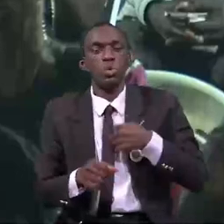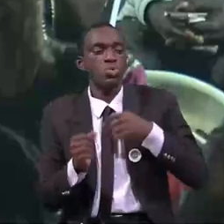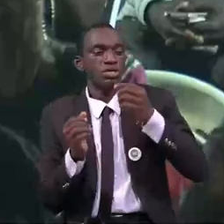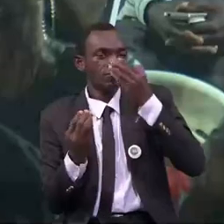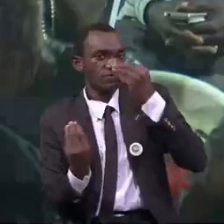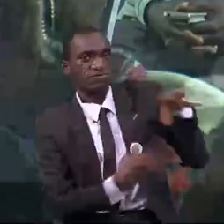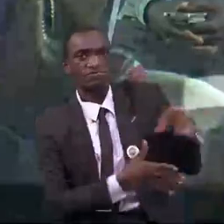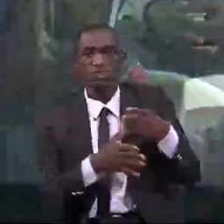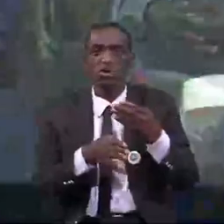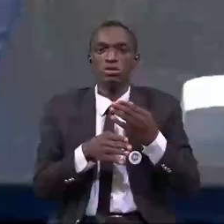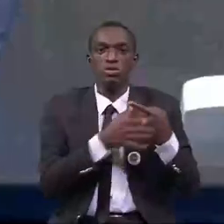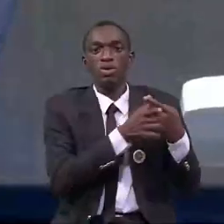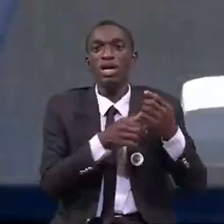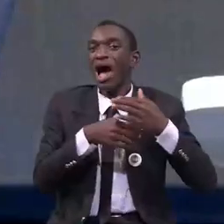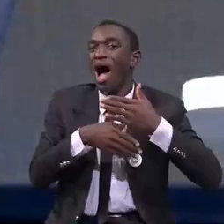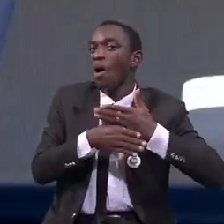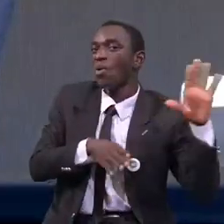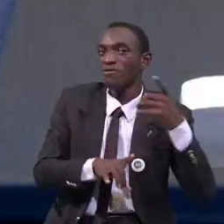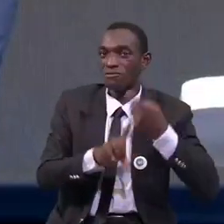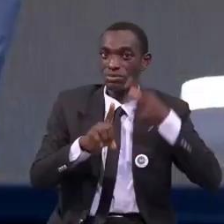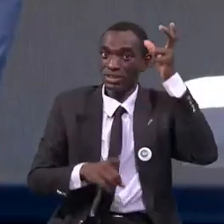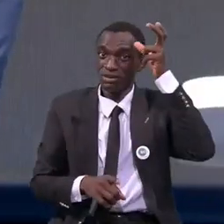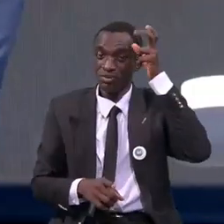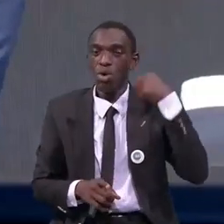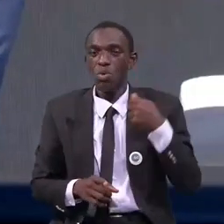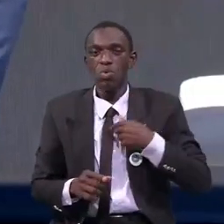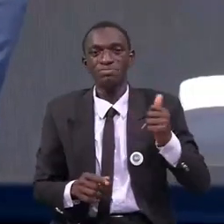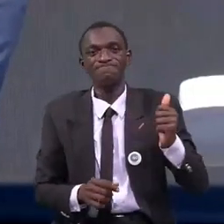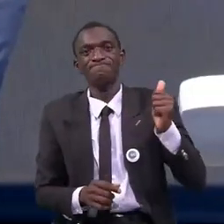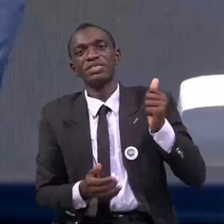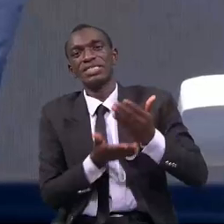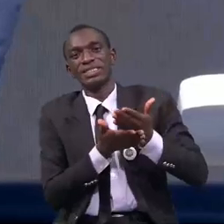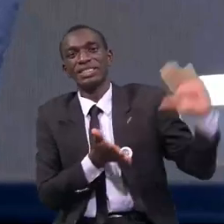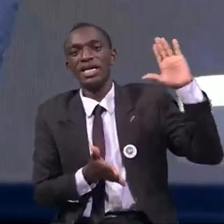fuons Satan nous rejetons ces